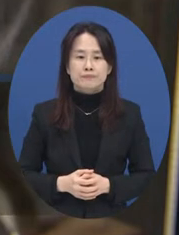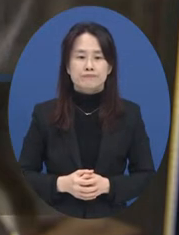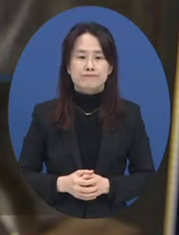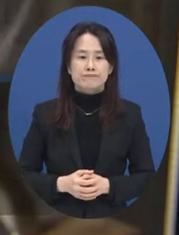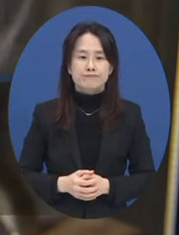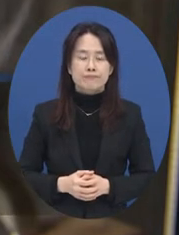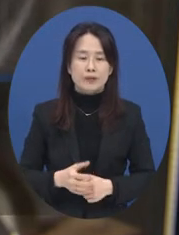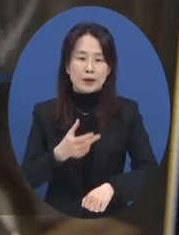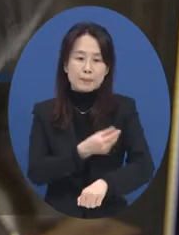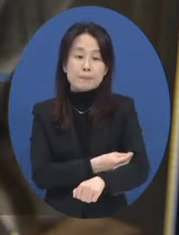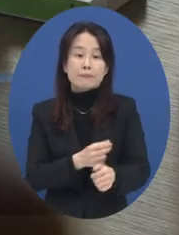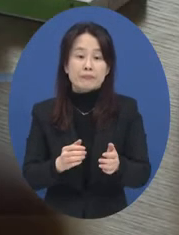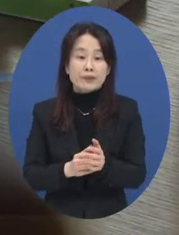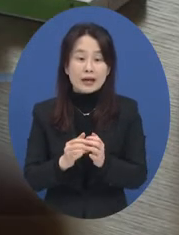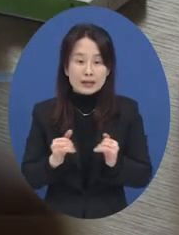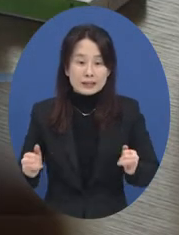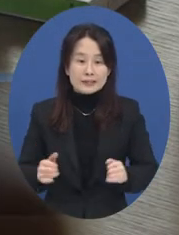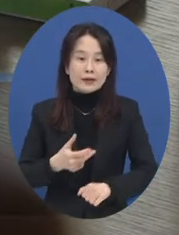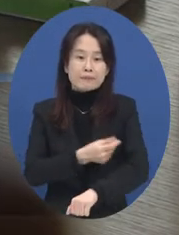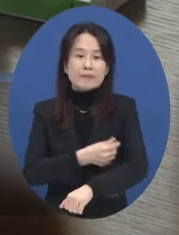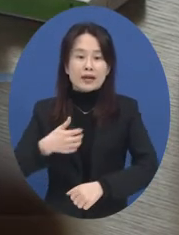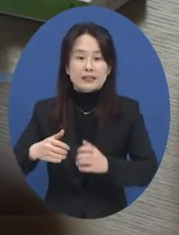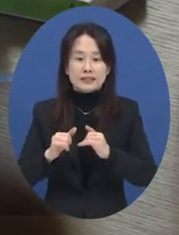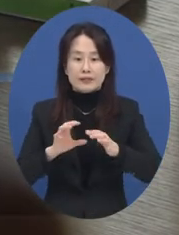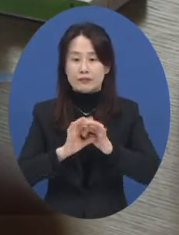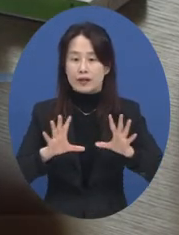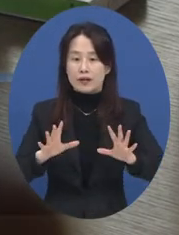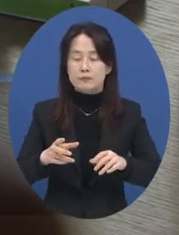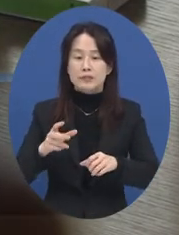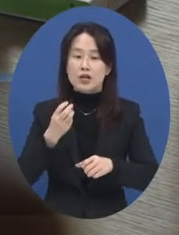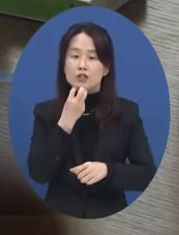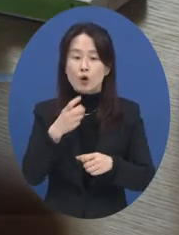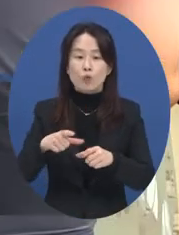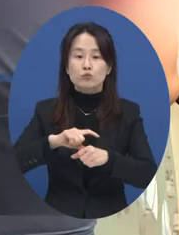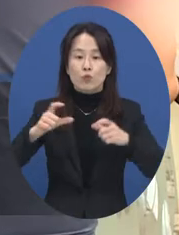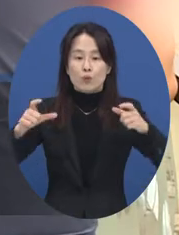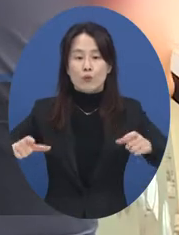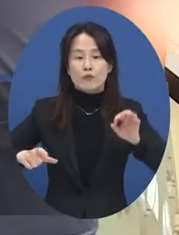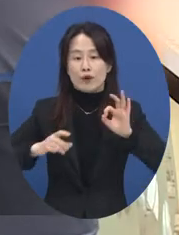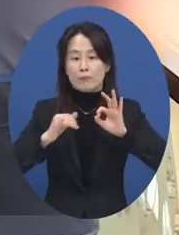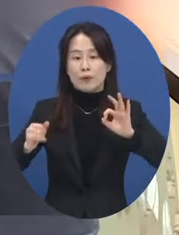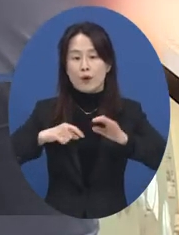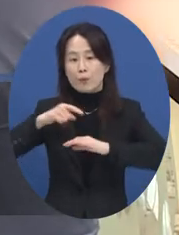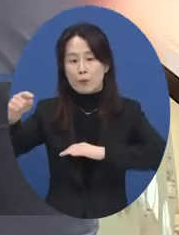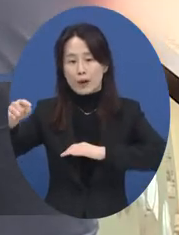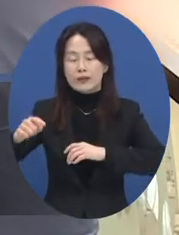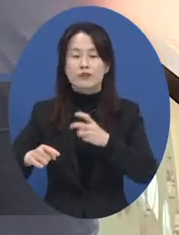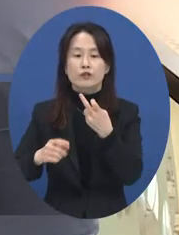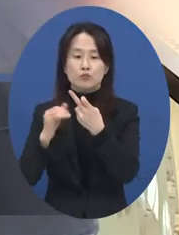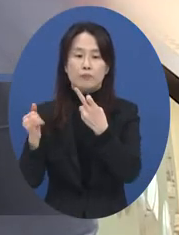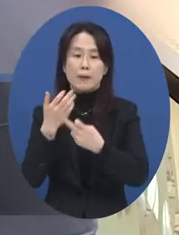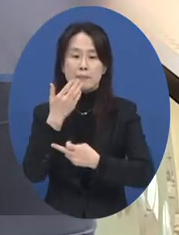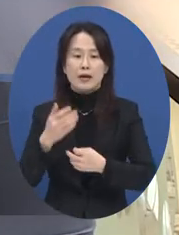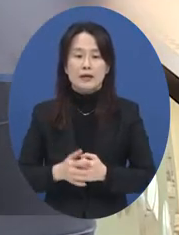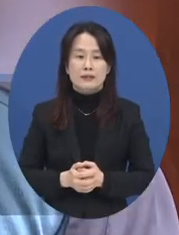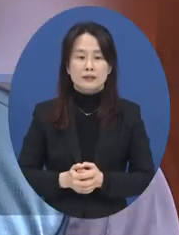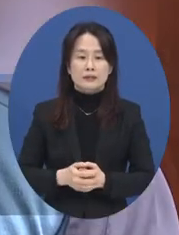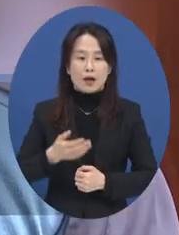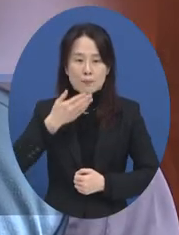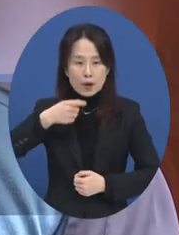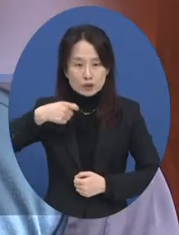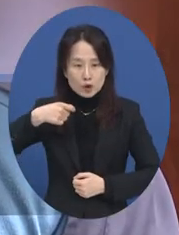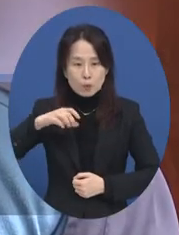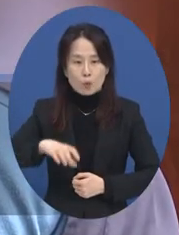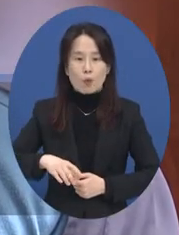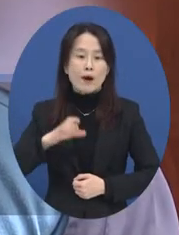접종 자 밑쪽 정자 구별 없이 수도 꺼는 10명 빌 수도 꺼는 12명 까지 가능합니다 다만 식당과